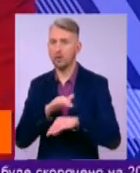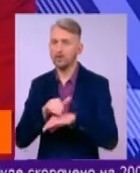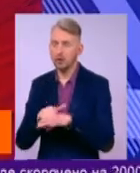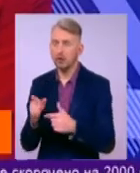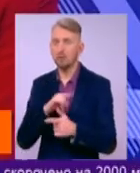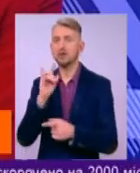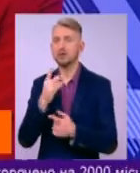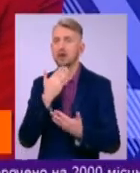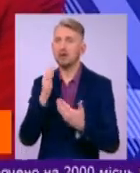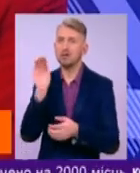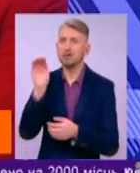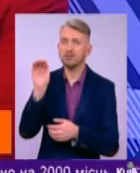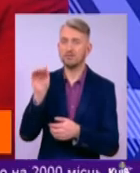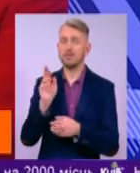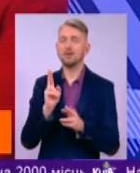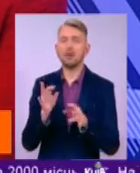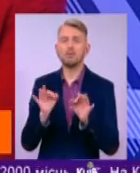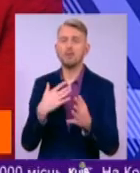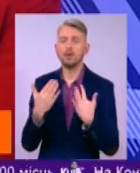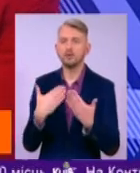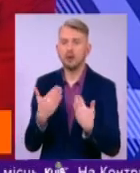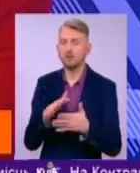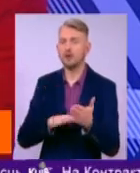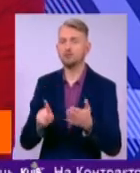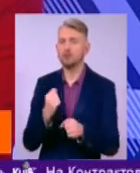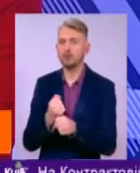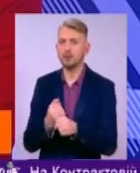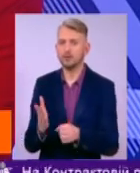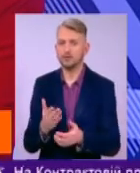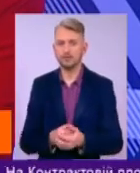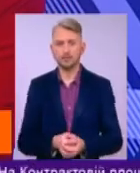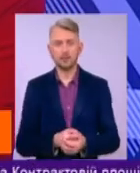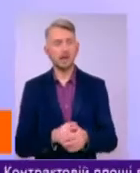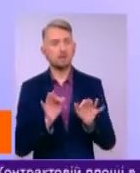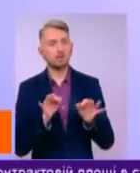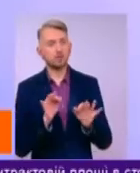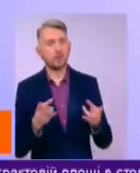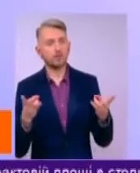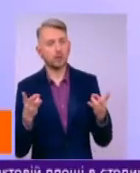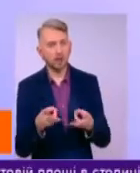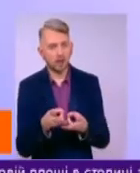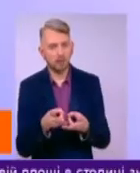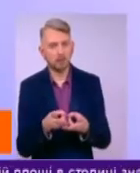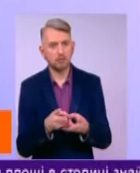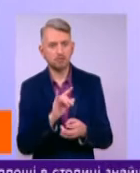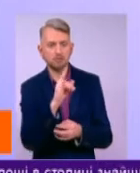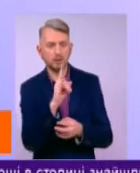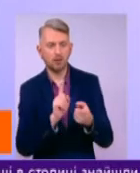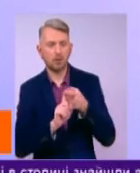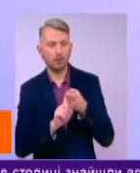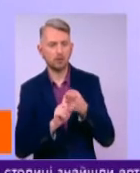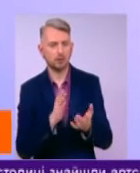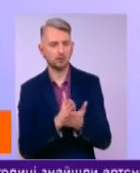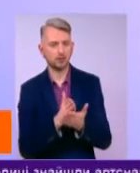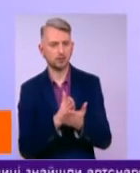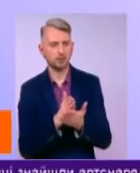дитина звертається, як правильно реагувати і що далі робити? Будь ласка, пані. Ну, безумовно, треба з дитиною встановити контакт.